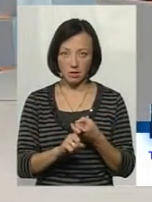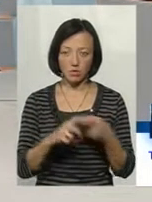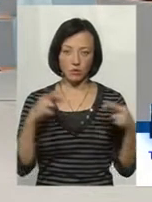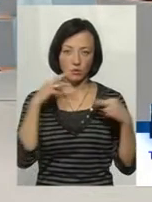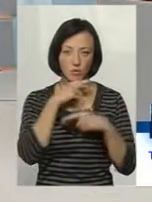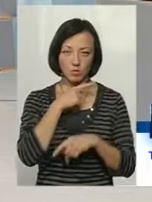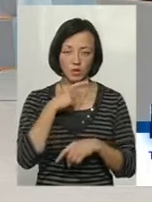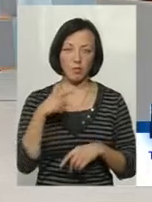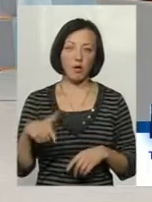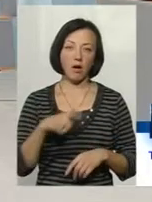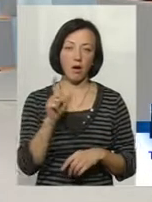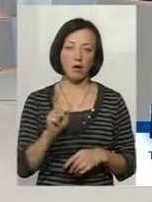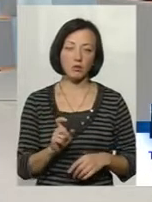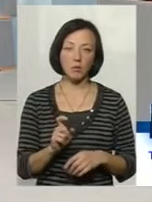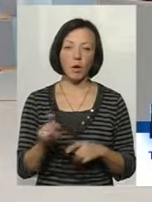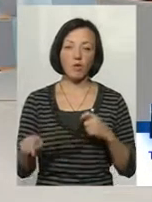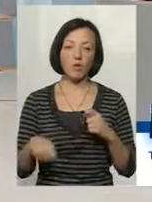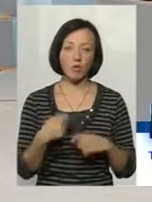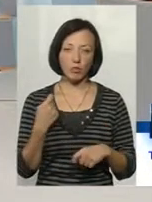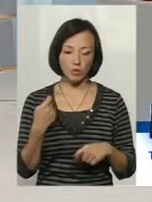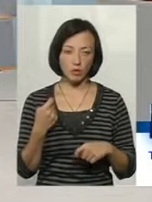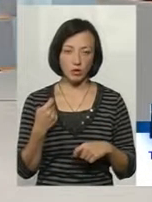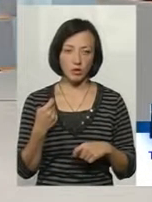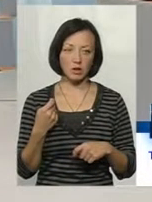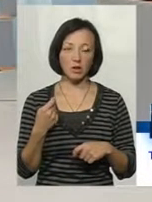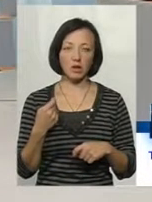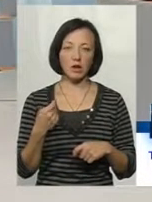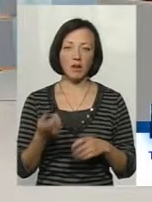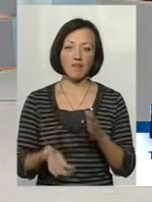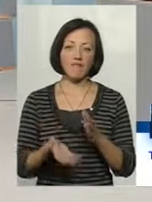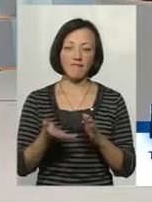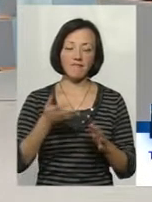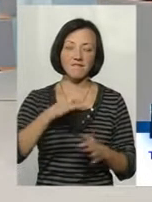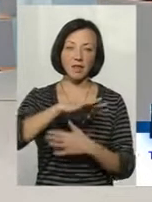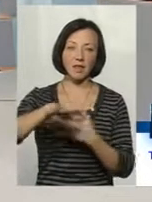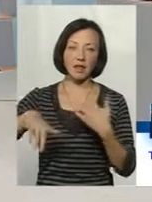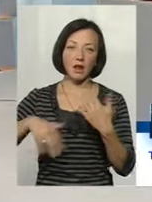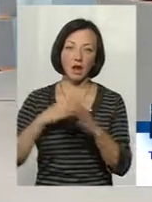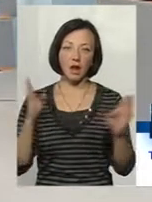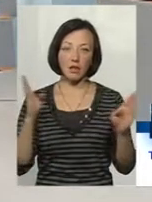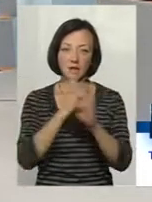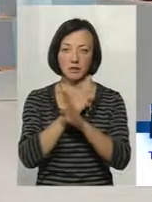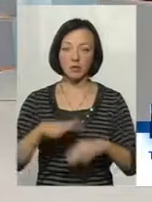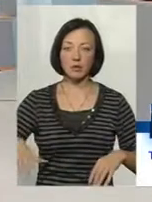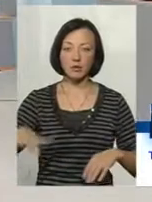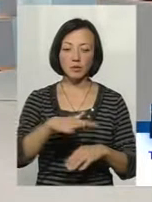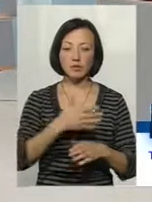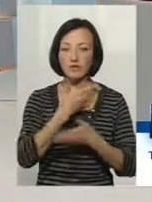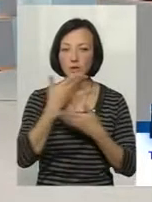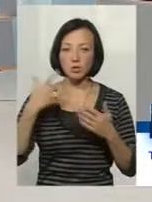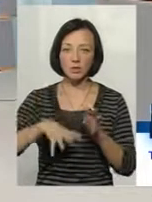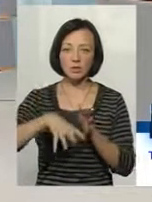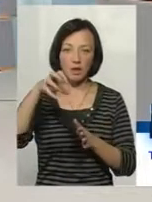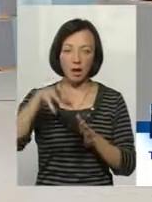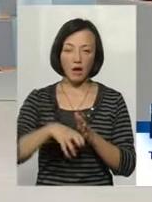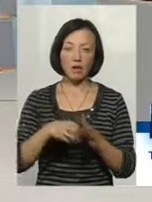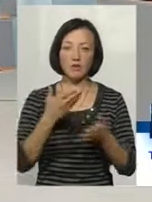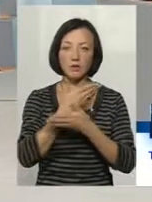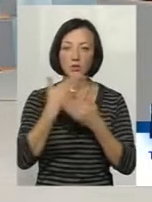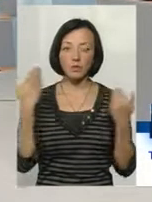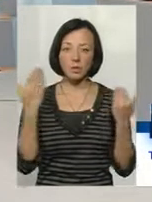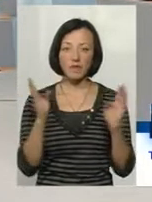отруєнням чадним газом. Тобто порушення вентиляції приміщення, відсутність тяги в димовому каналі, відсутність